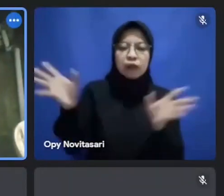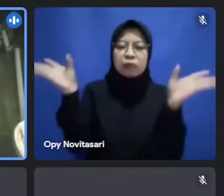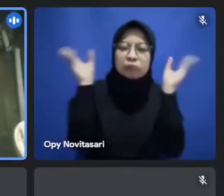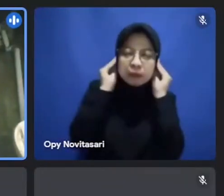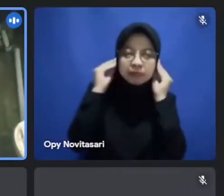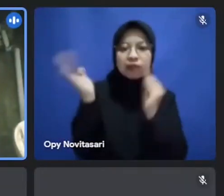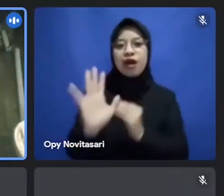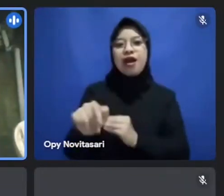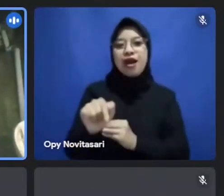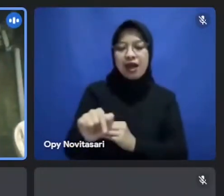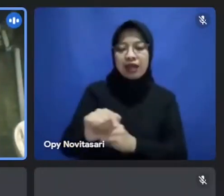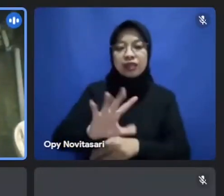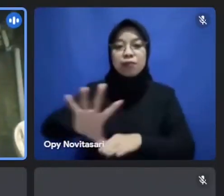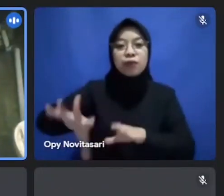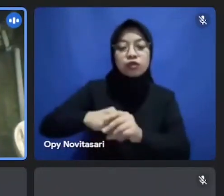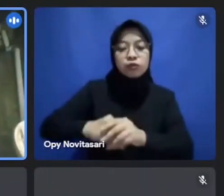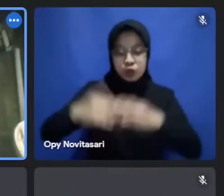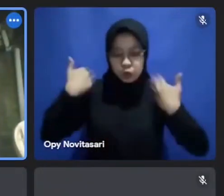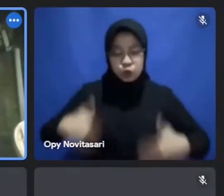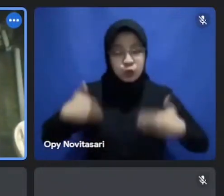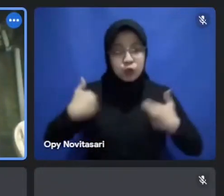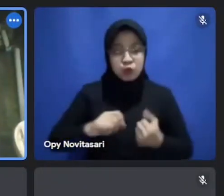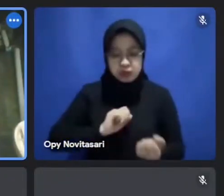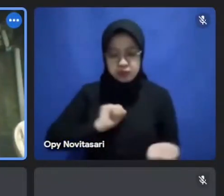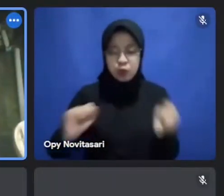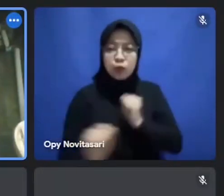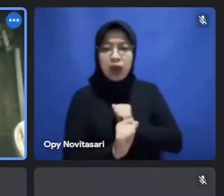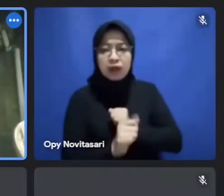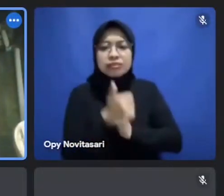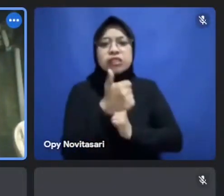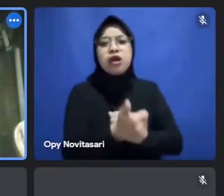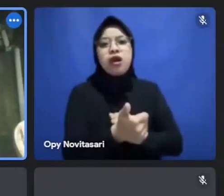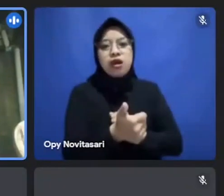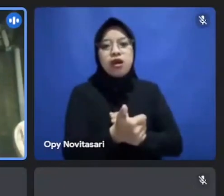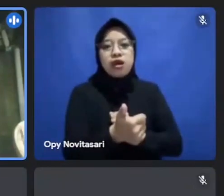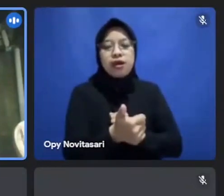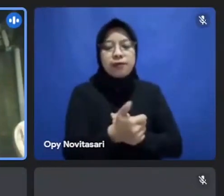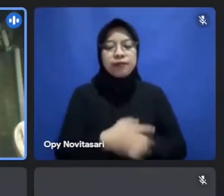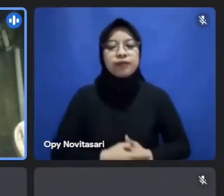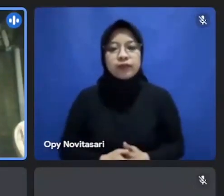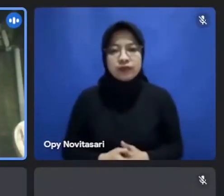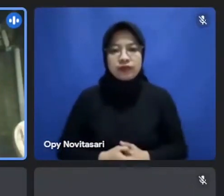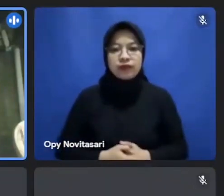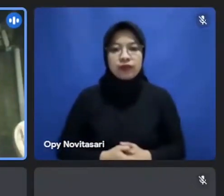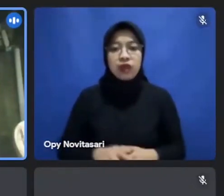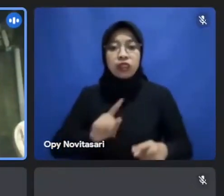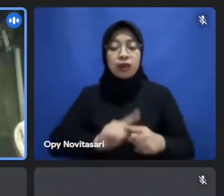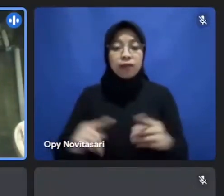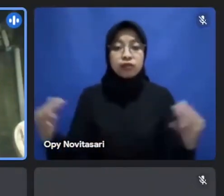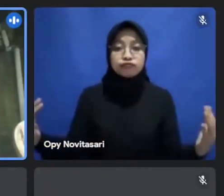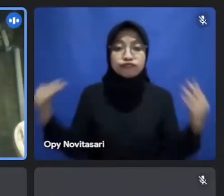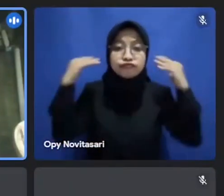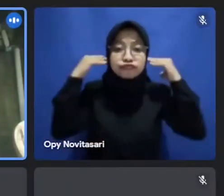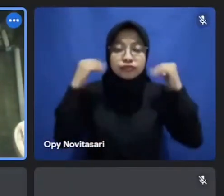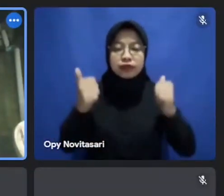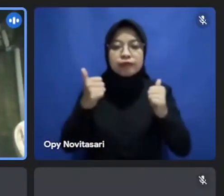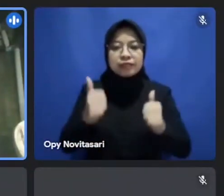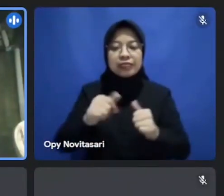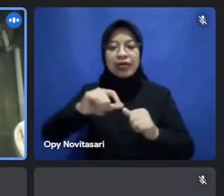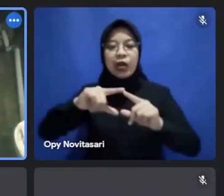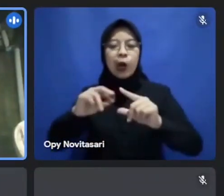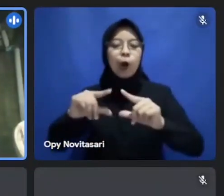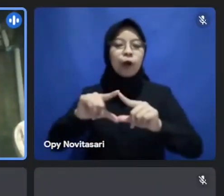permaneneknya terlepas dari kondisi tubuh yang selalu berubah kita tetap bisa mendengarkan dengan cara